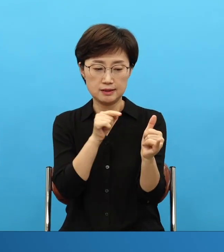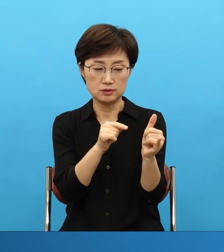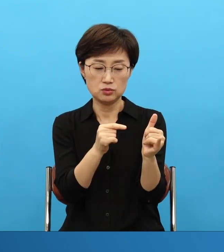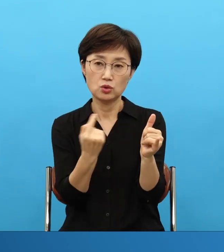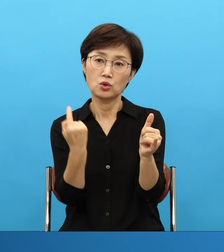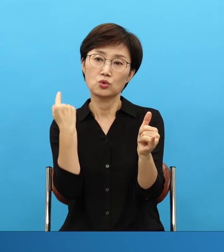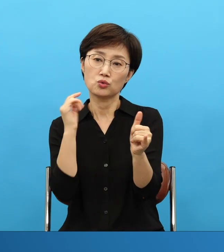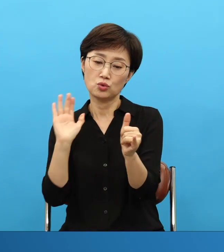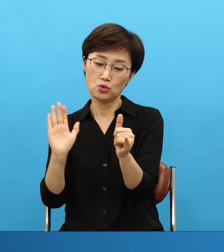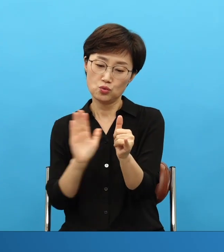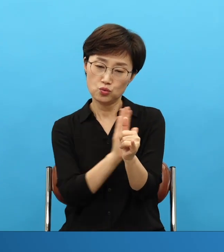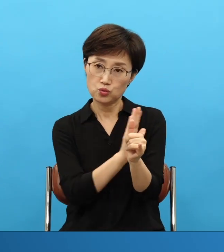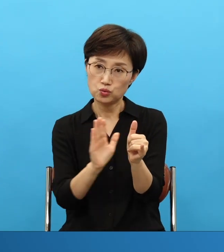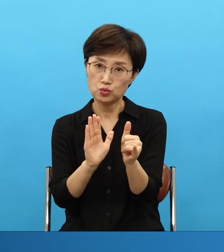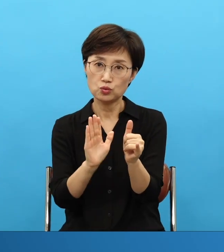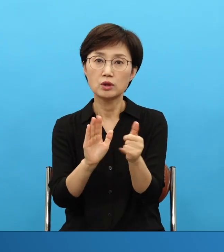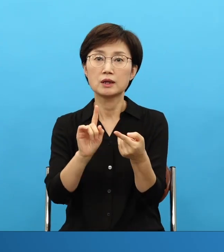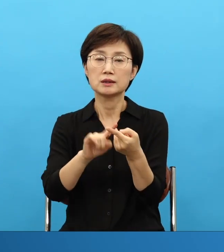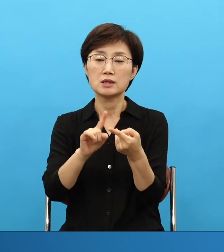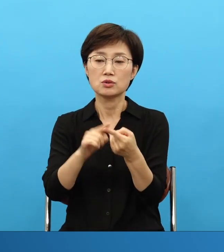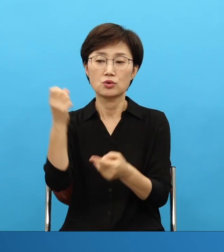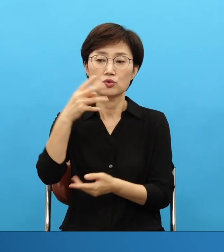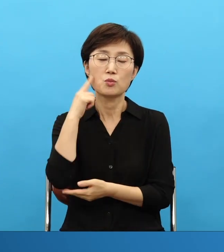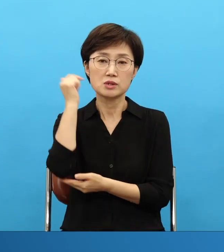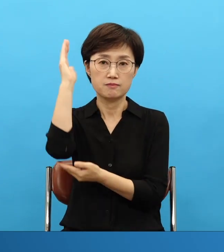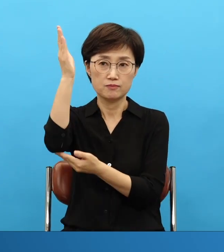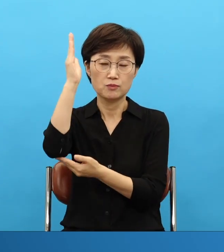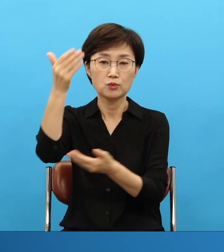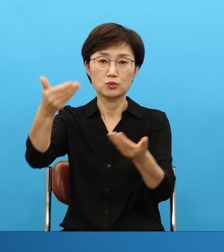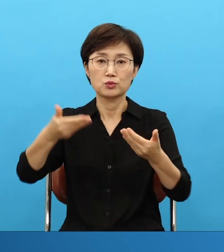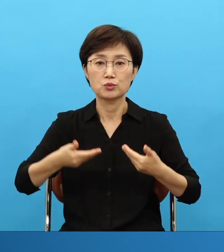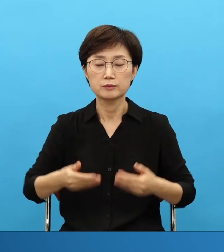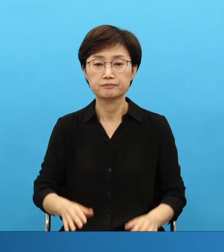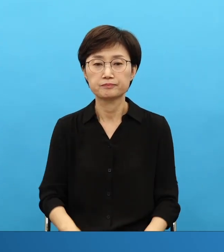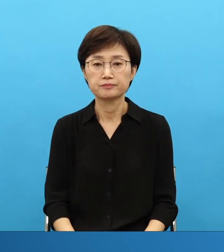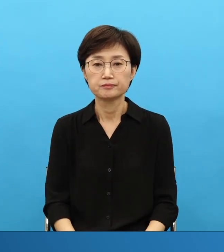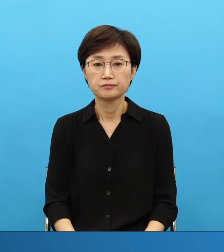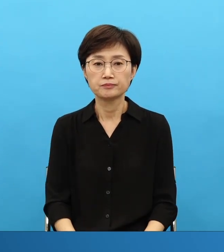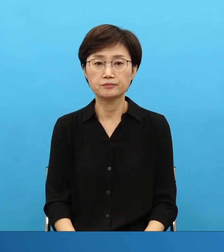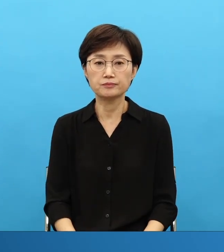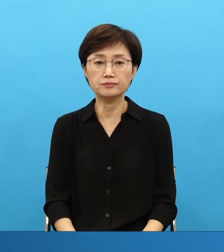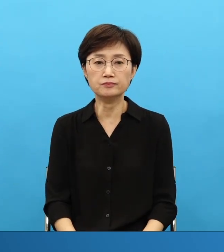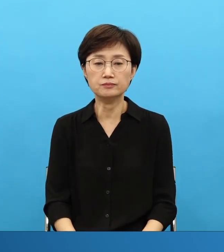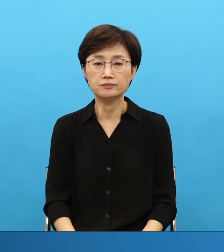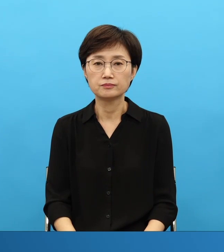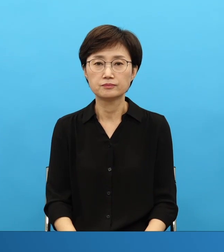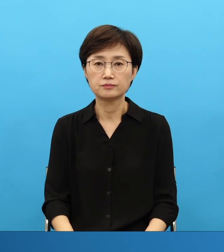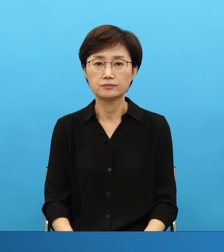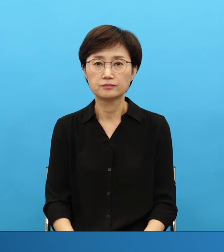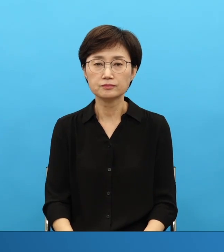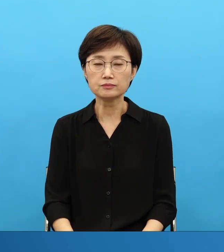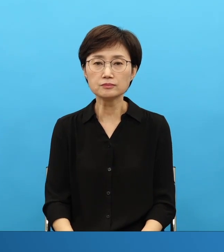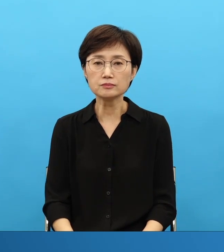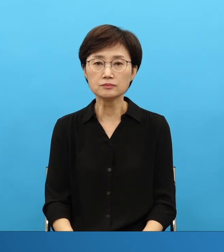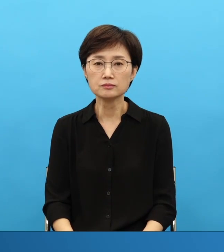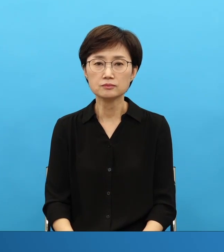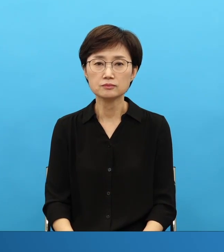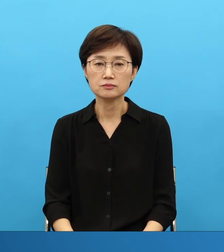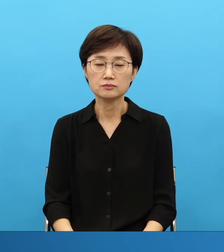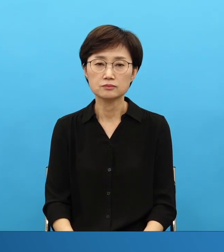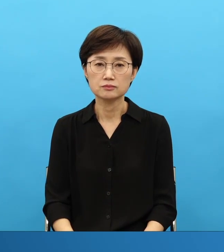유광수 목사님께서 말씀 증거해 주시겠습니다. After the praise of the David Choir, Reverend Yu Gang-soo will come out and give us a message entitled The Background of the Saved.